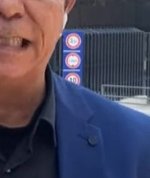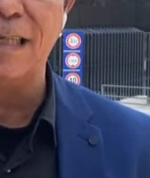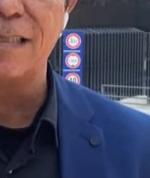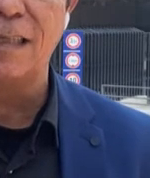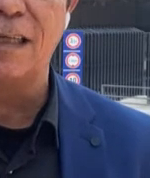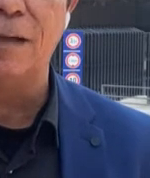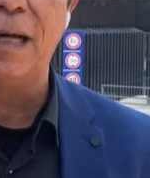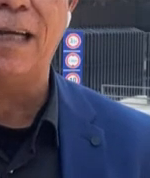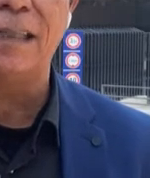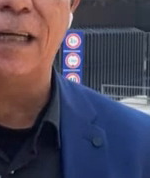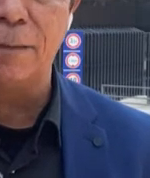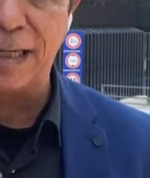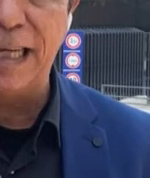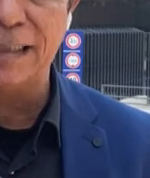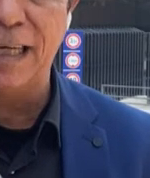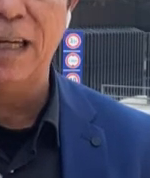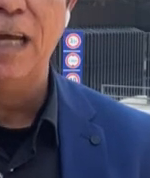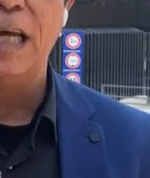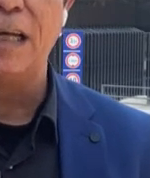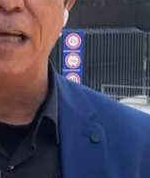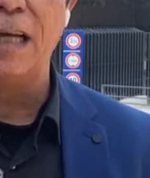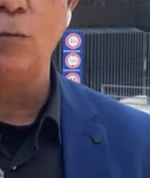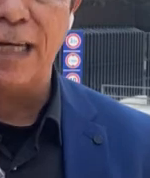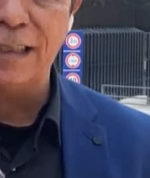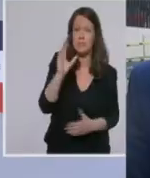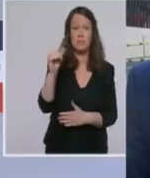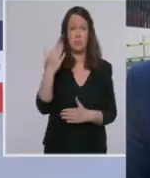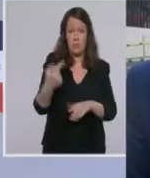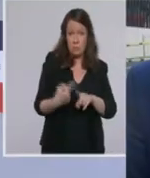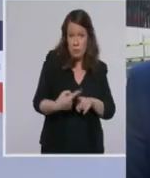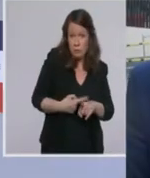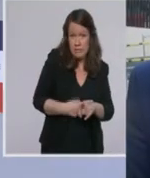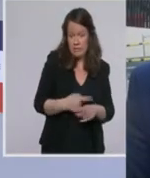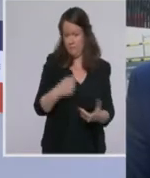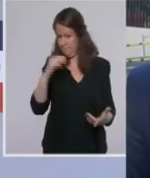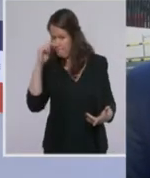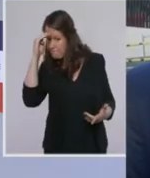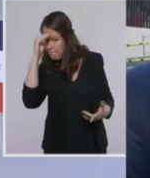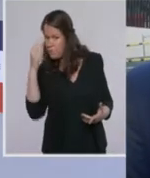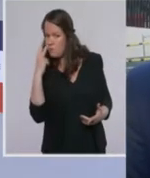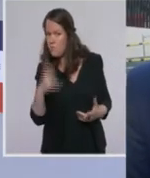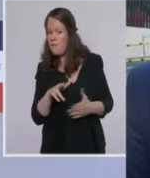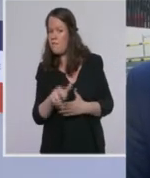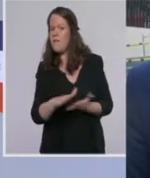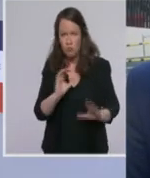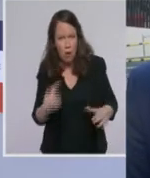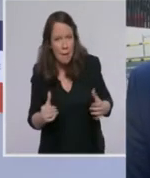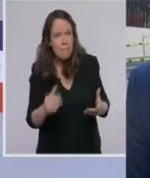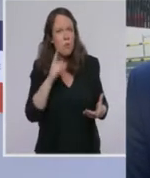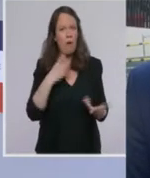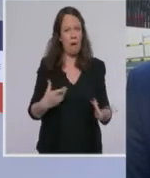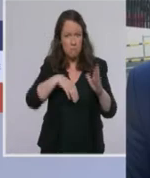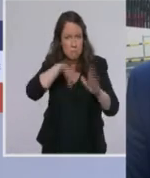الإصابات ليلاس، كما أكد جابرييل أتال المتحدث الرسمي باسم الحكومة الفرنسية بعد انتهاء